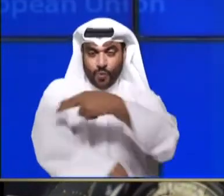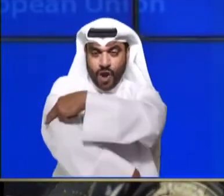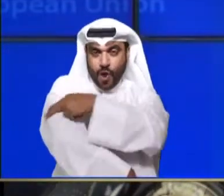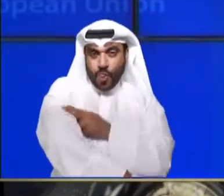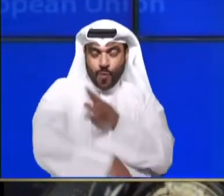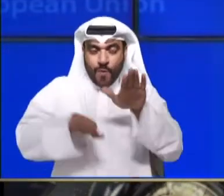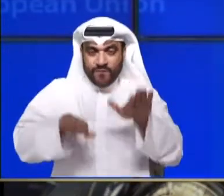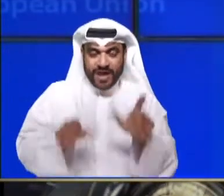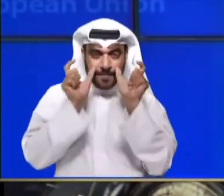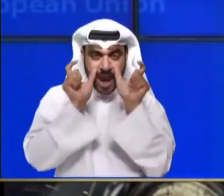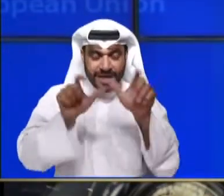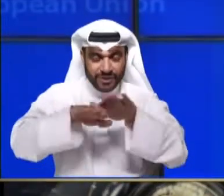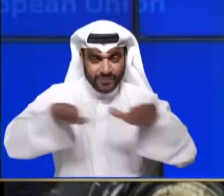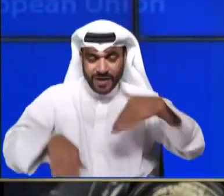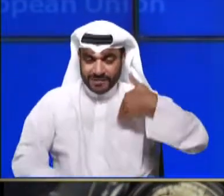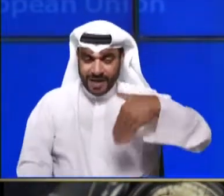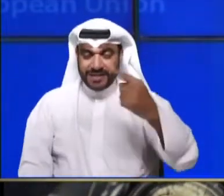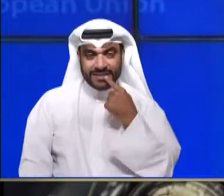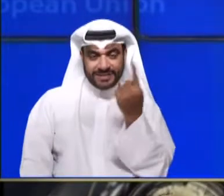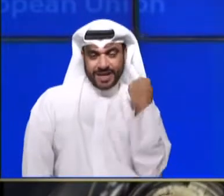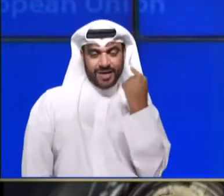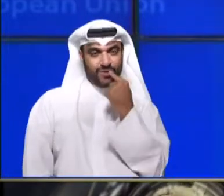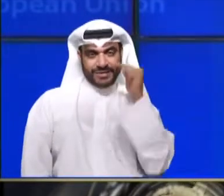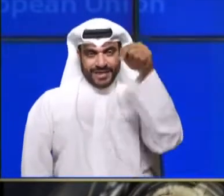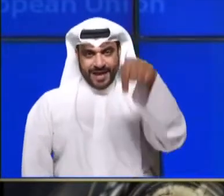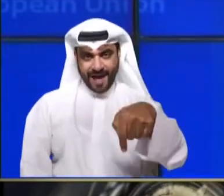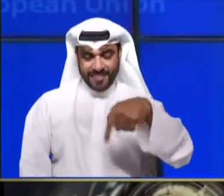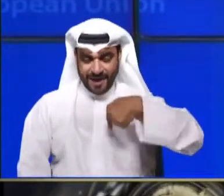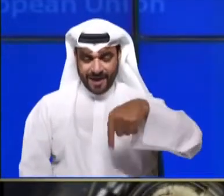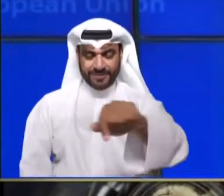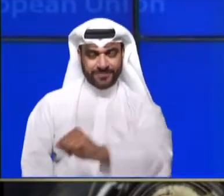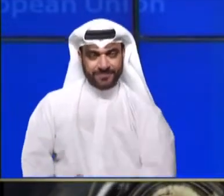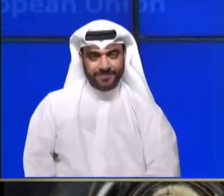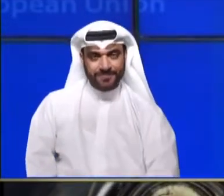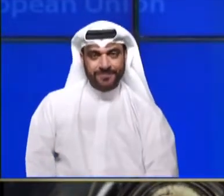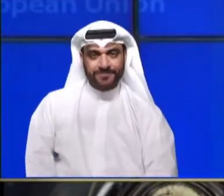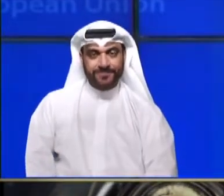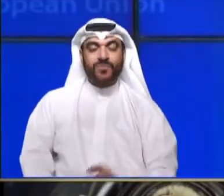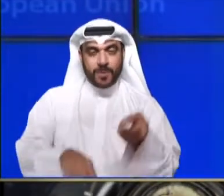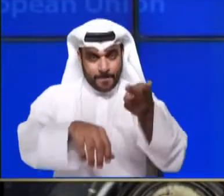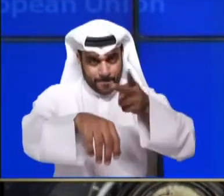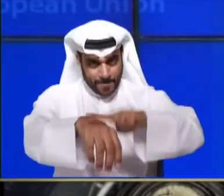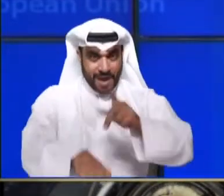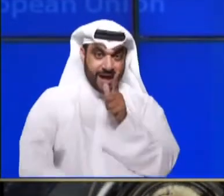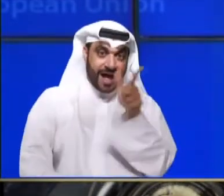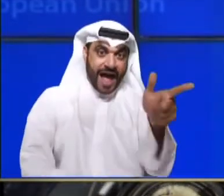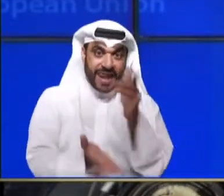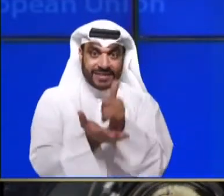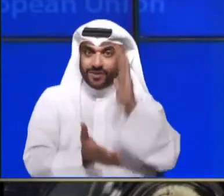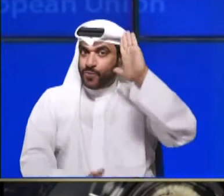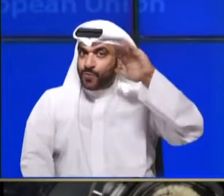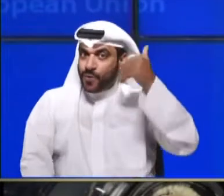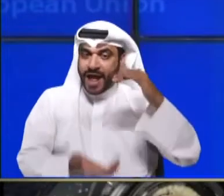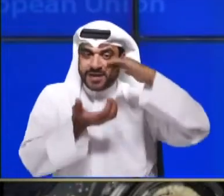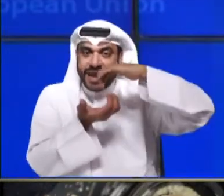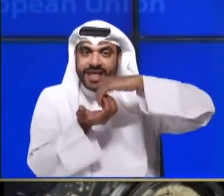في مجلس الأمن للفترة 2018 و2019. كما أشارت موغيريني إلى أن